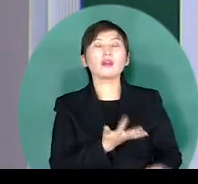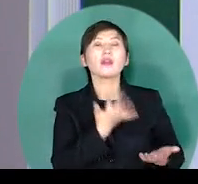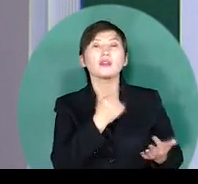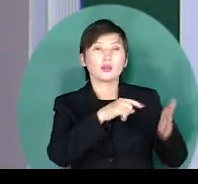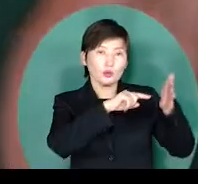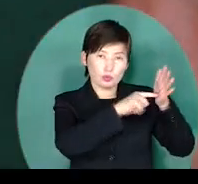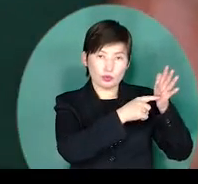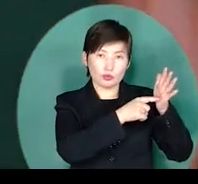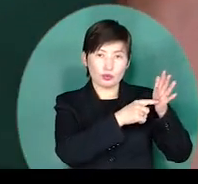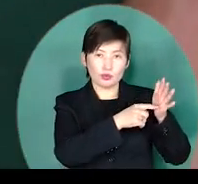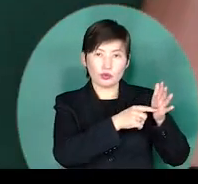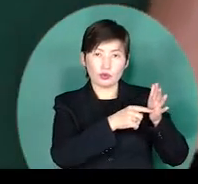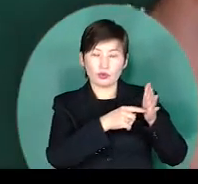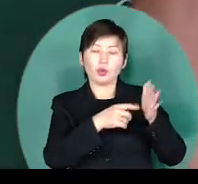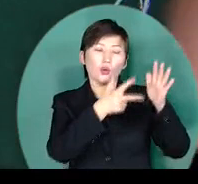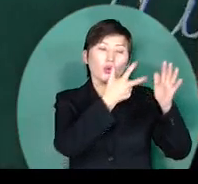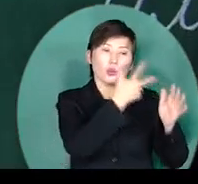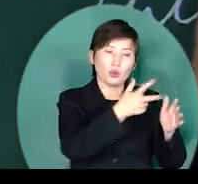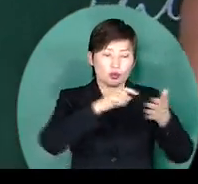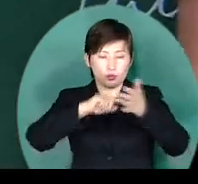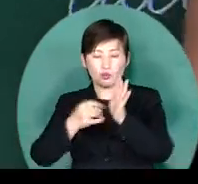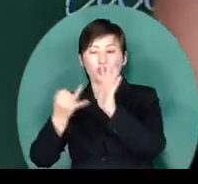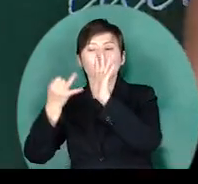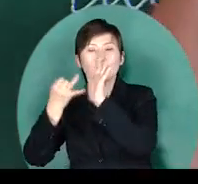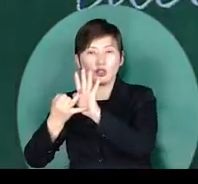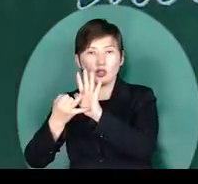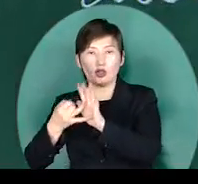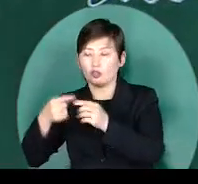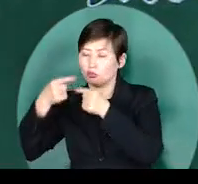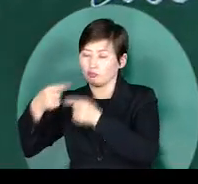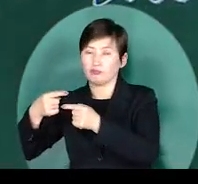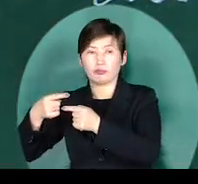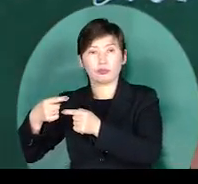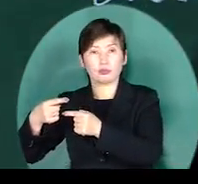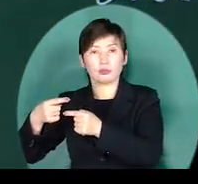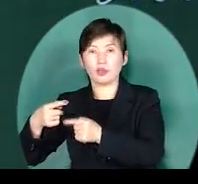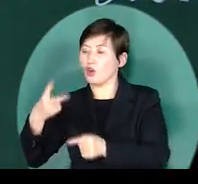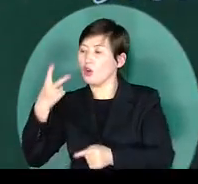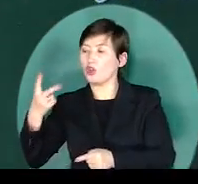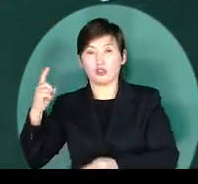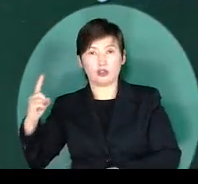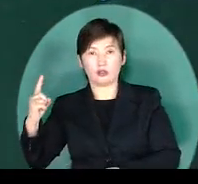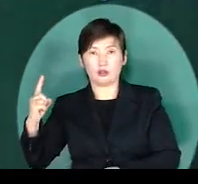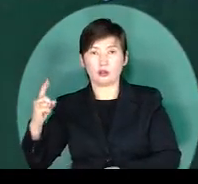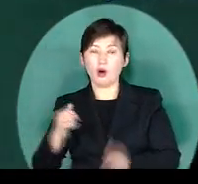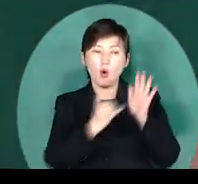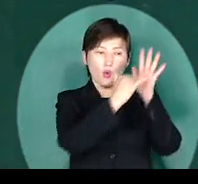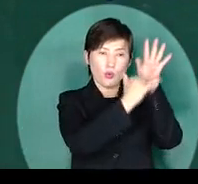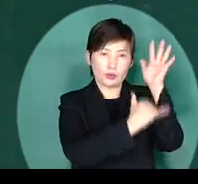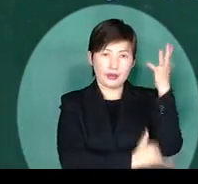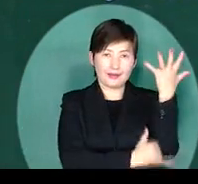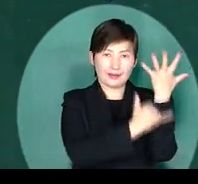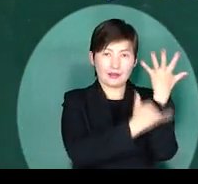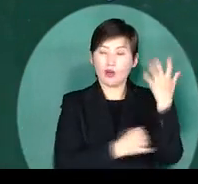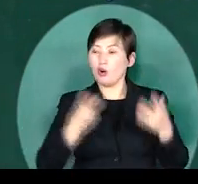үү? 3-ыг үржих нь 7. За, нийт хэд вэ? 3, 7, 21. Тэгвэл улиас нийт хэд байна